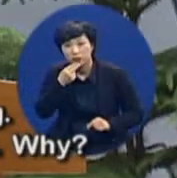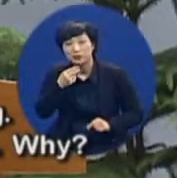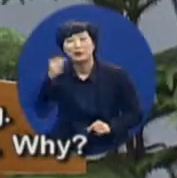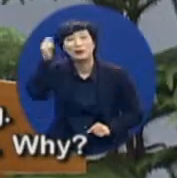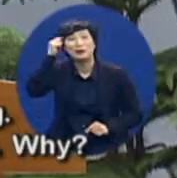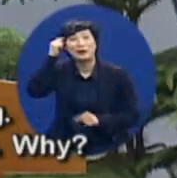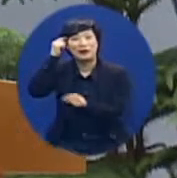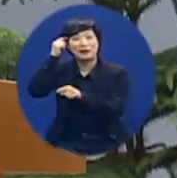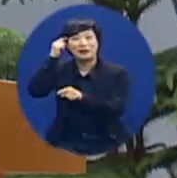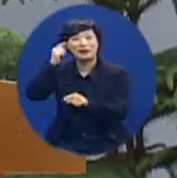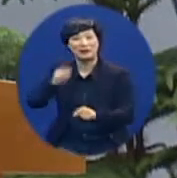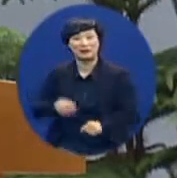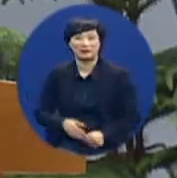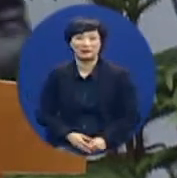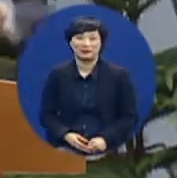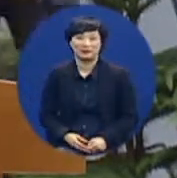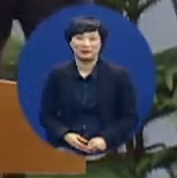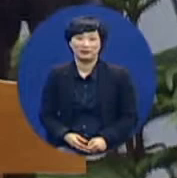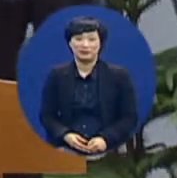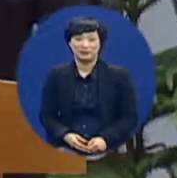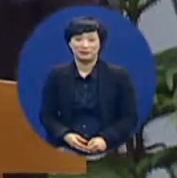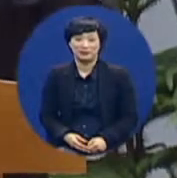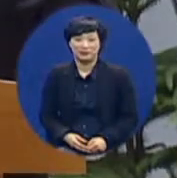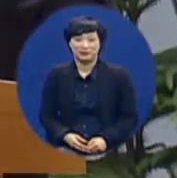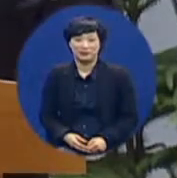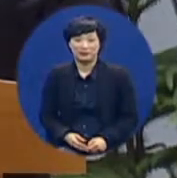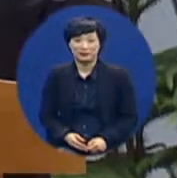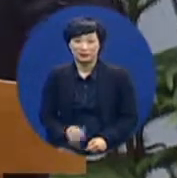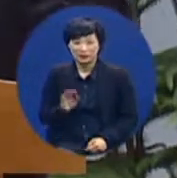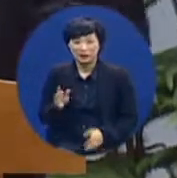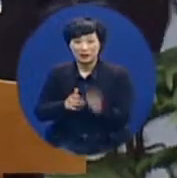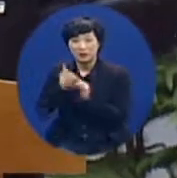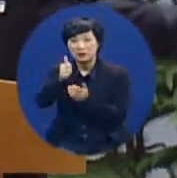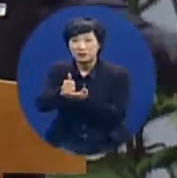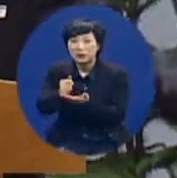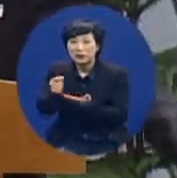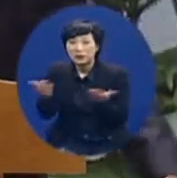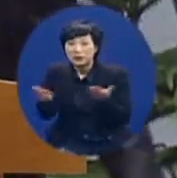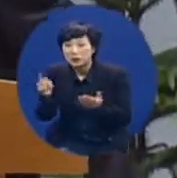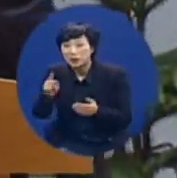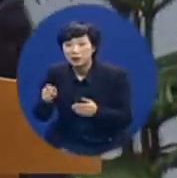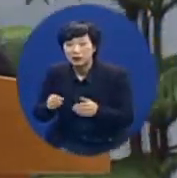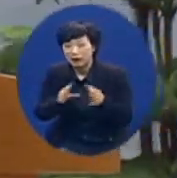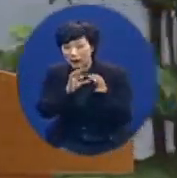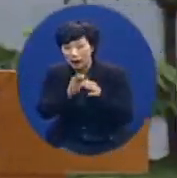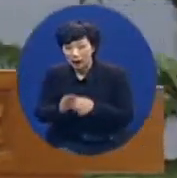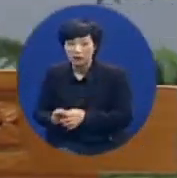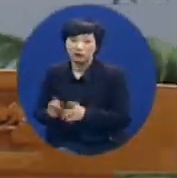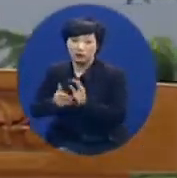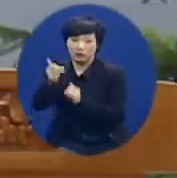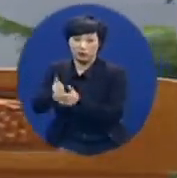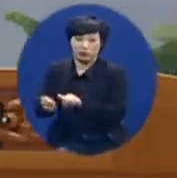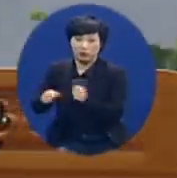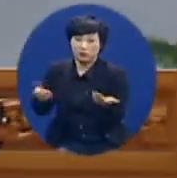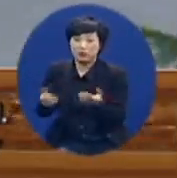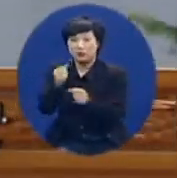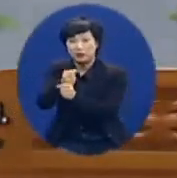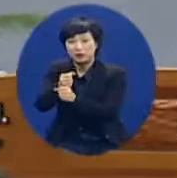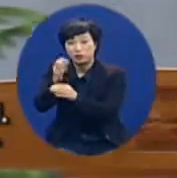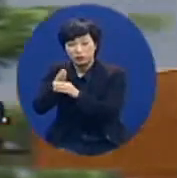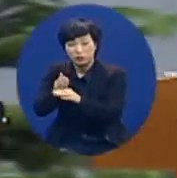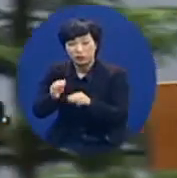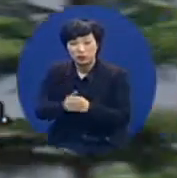왜 그럴까요 그는 계속 자기가 죽어야 할 일을 만드는 거야 위대인 앞에도 나는